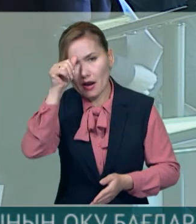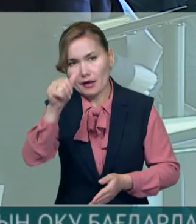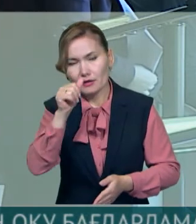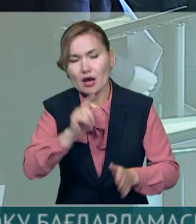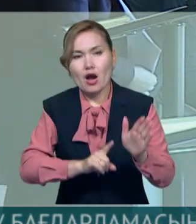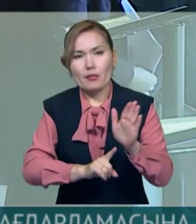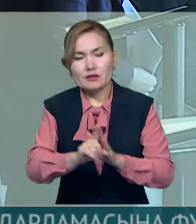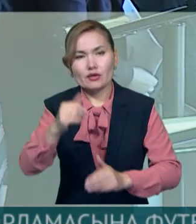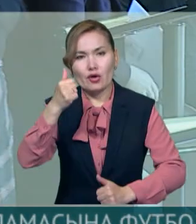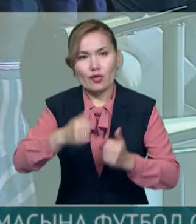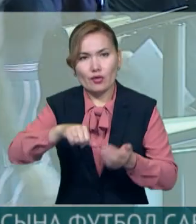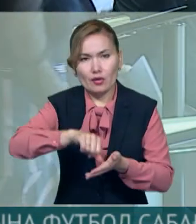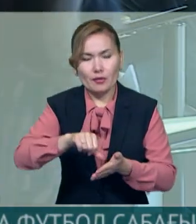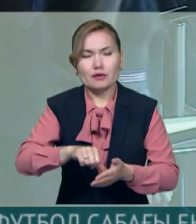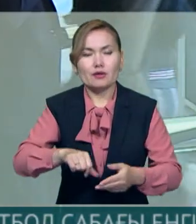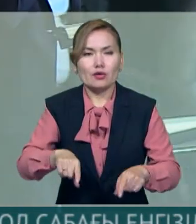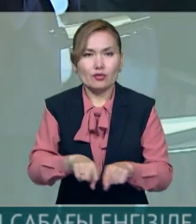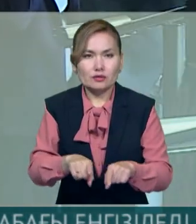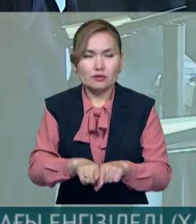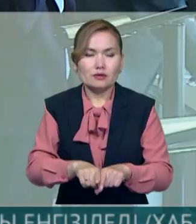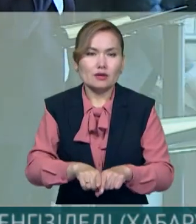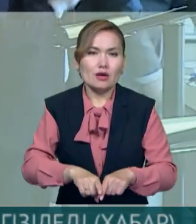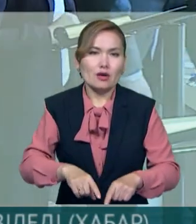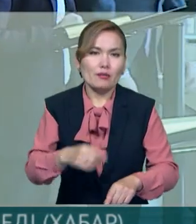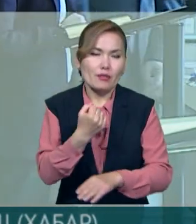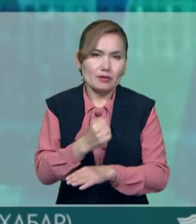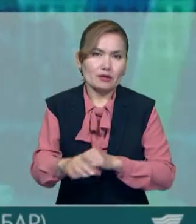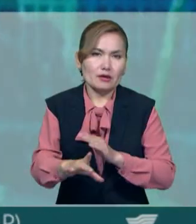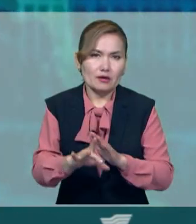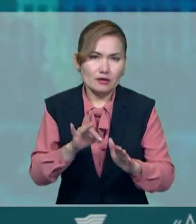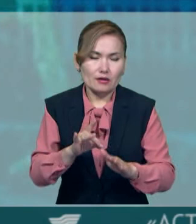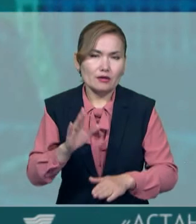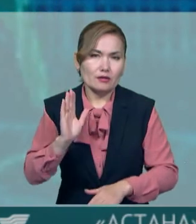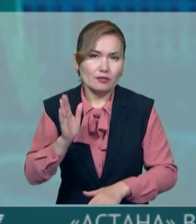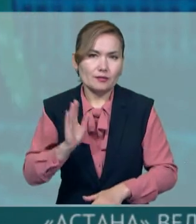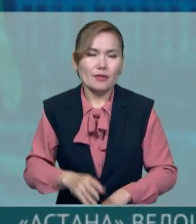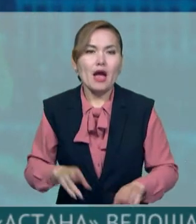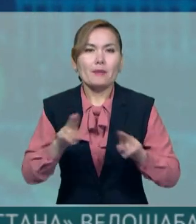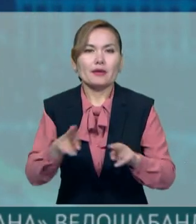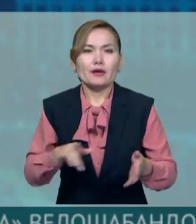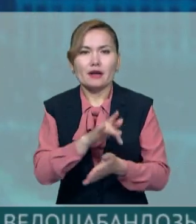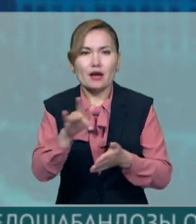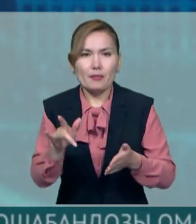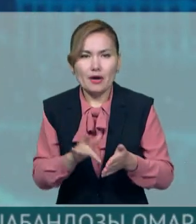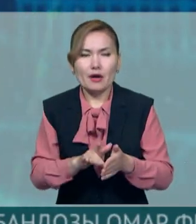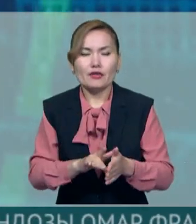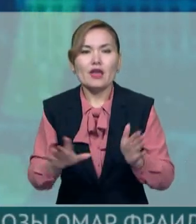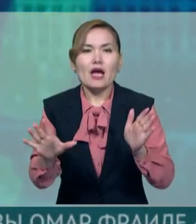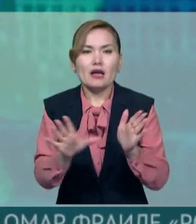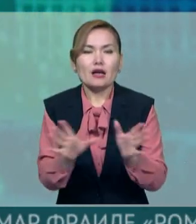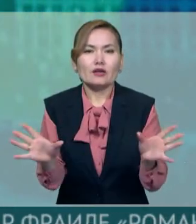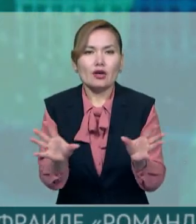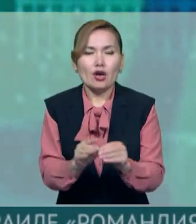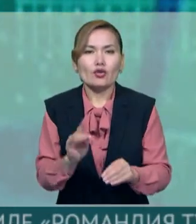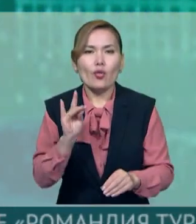өткізетін боламыз, оны кейін күзде өткізетін боламыз. Сол кезде нақты анықталатын болады. Петропавл қаласында смарт орындықтар орнатылды.